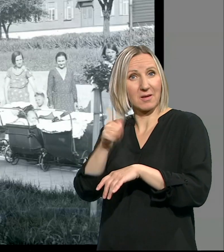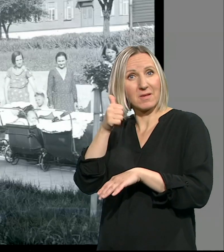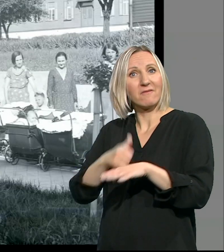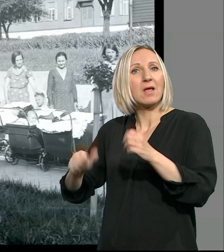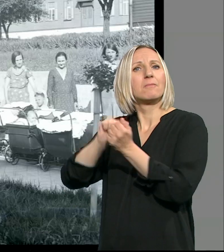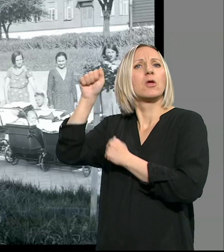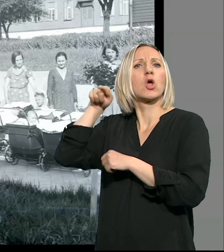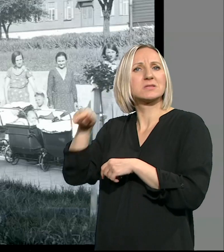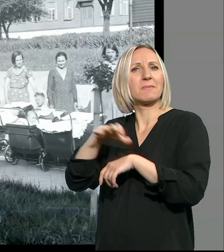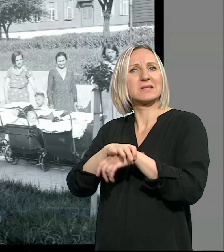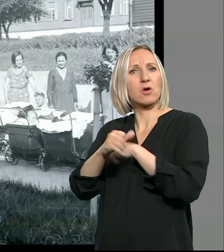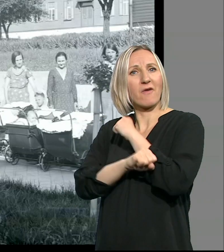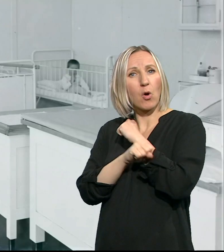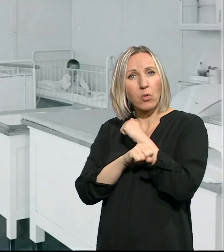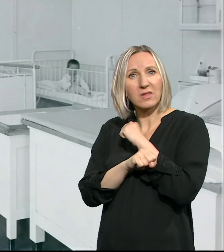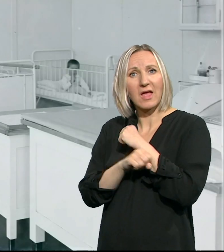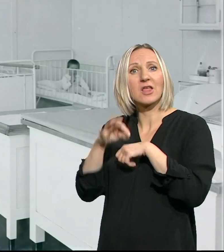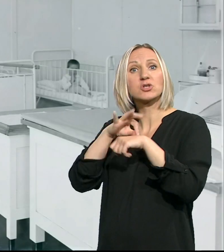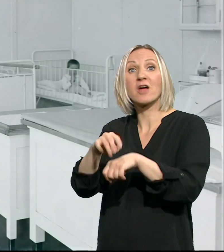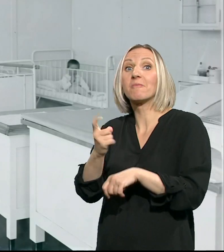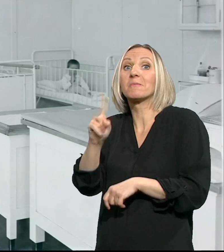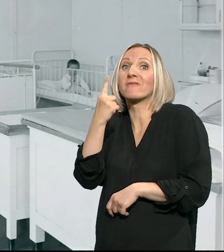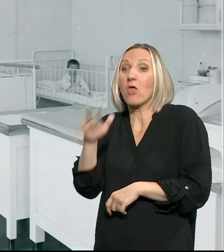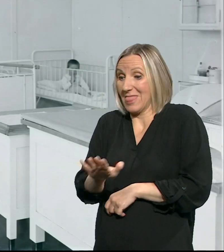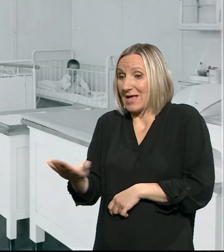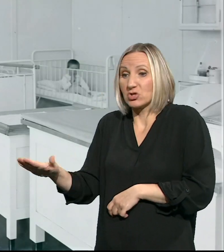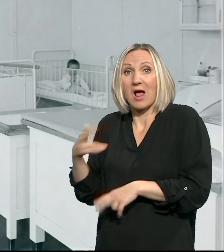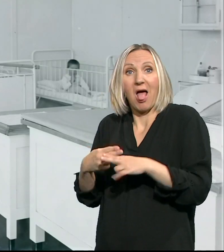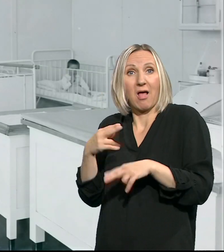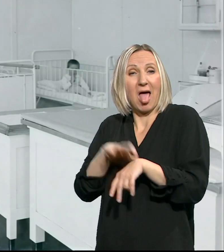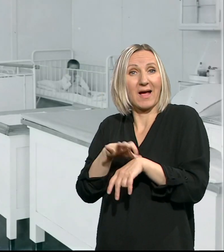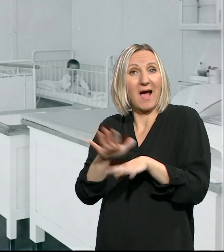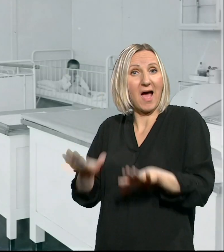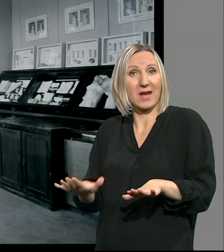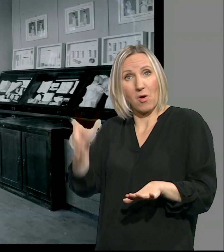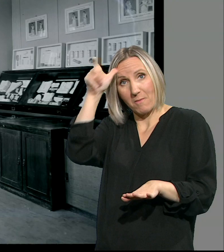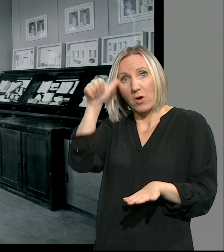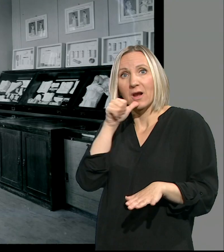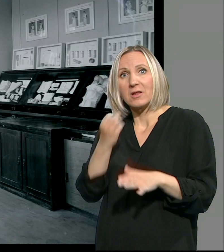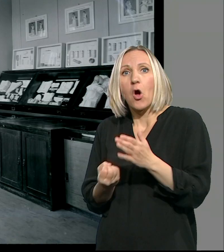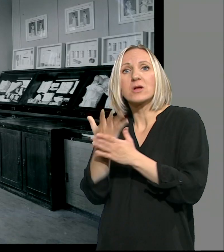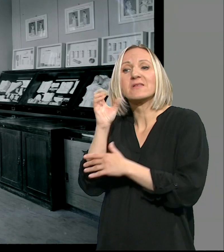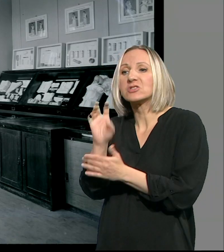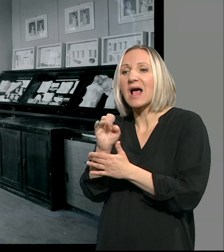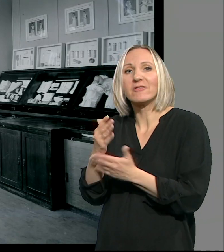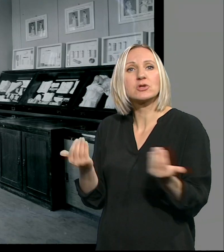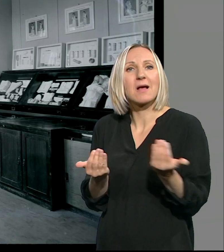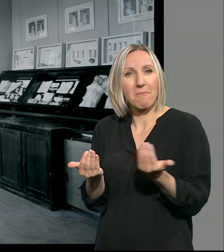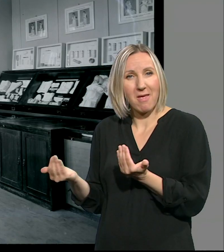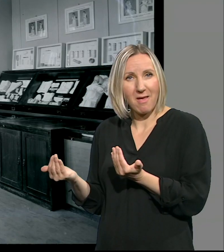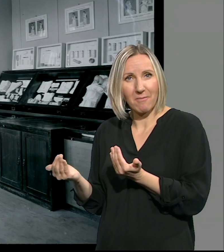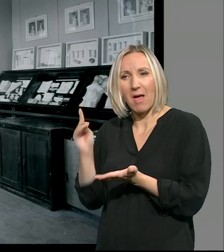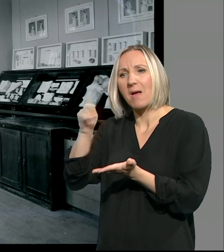medicinskog fakulteta, šef prvog dečijeg dispanzera u Beogradu, osnivač savjetovališta za odojčad, pisac, autor više